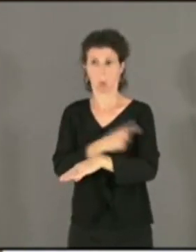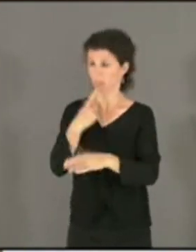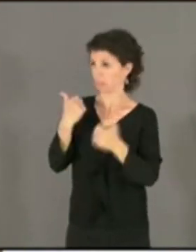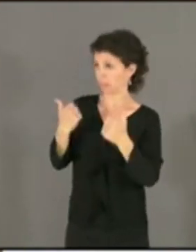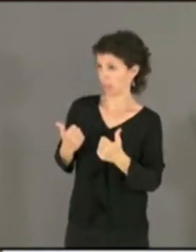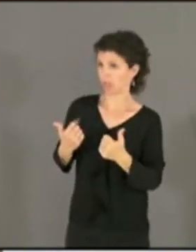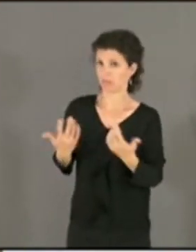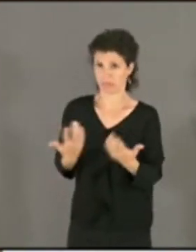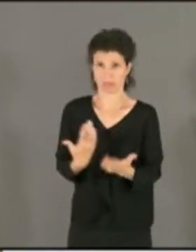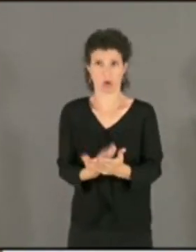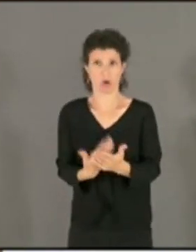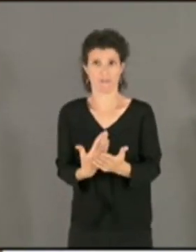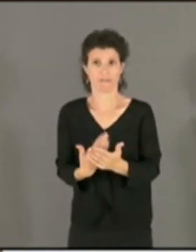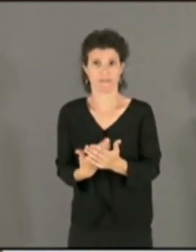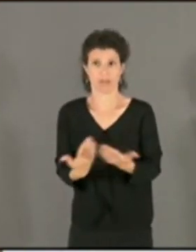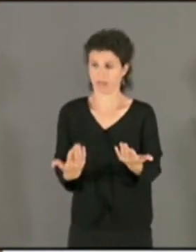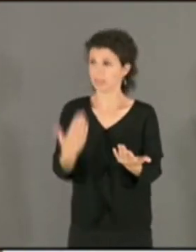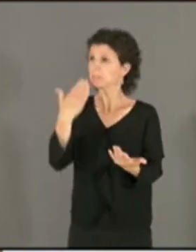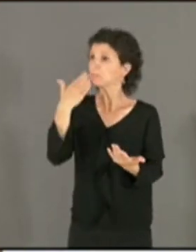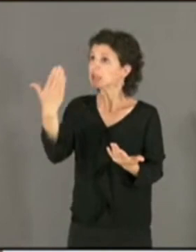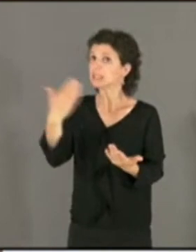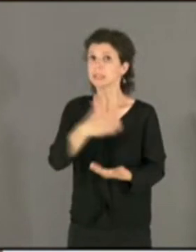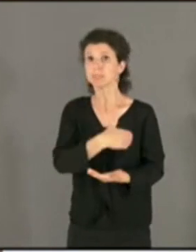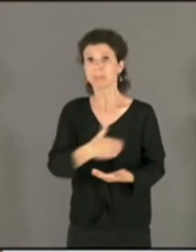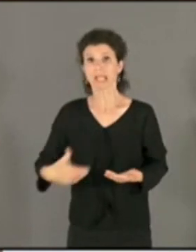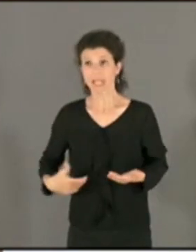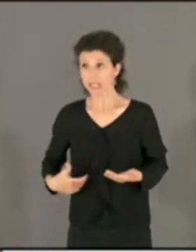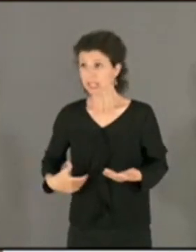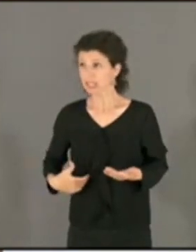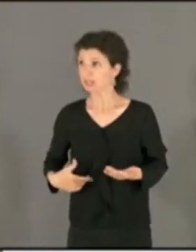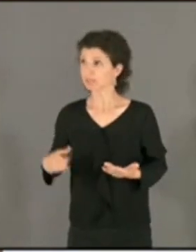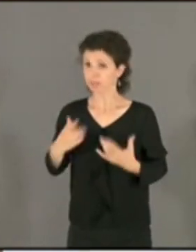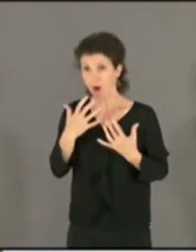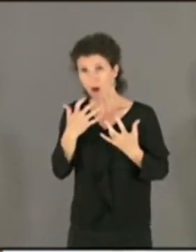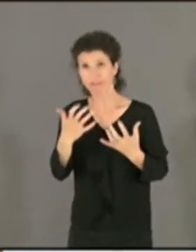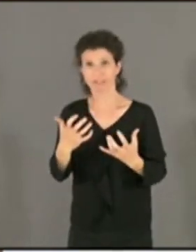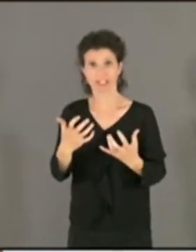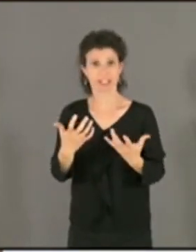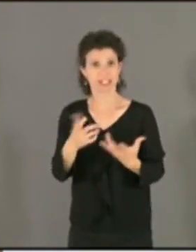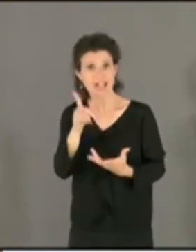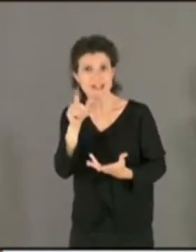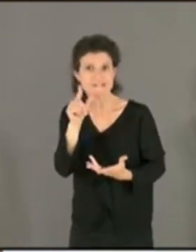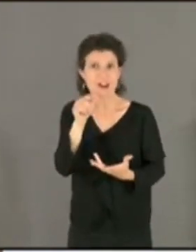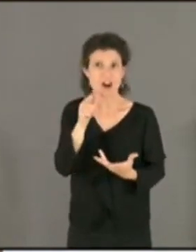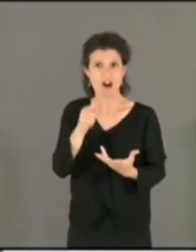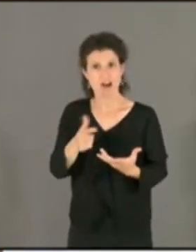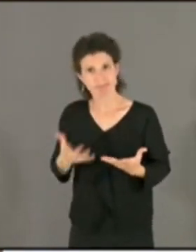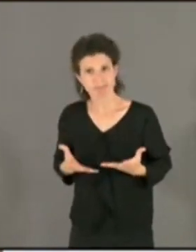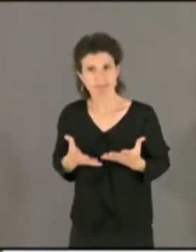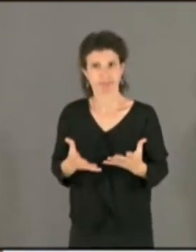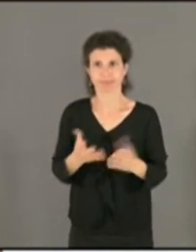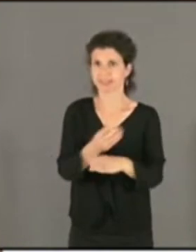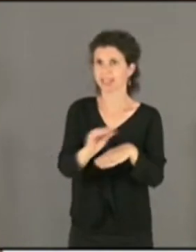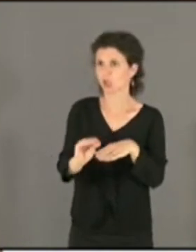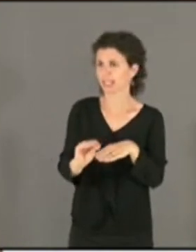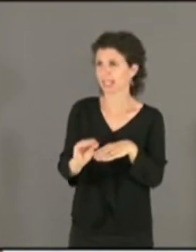c'est preuve que lorsque la mairie veut participer à l'effort en matière de sécurité, bien que cela ne soit